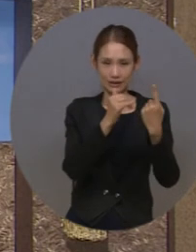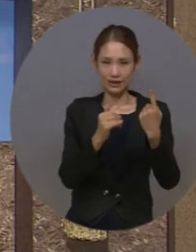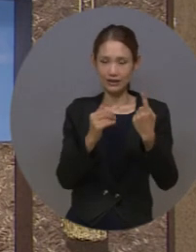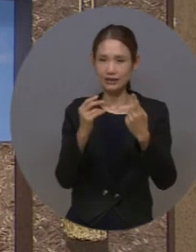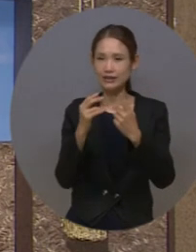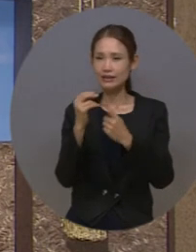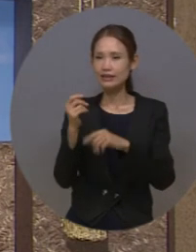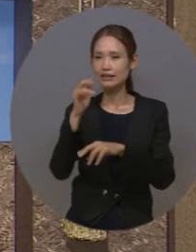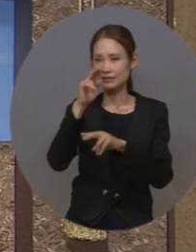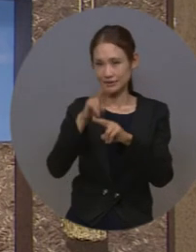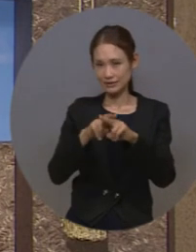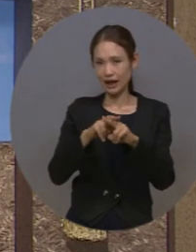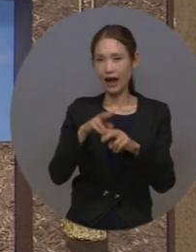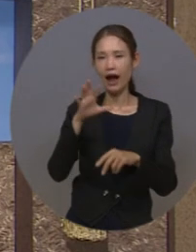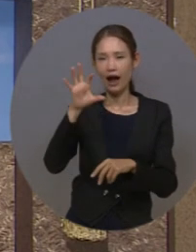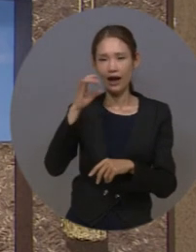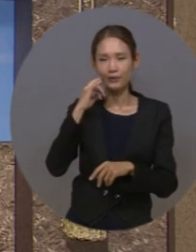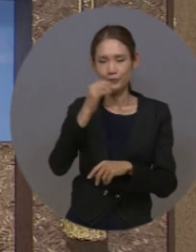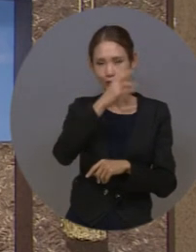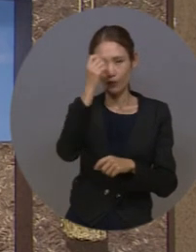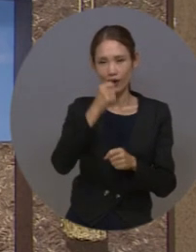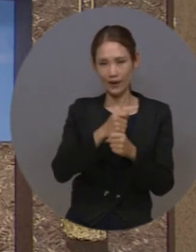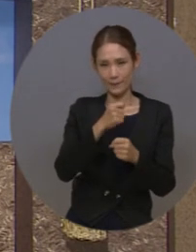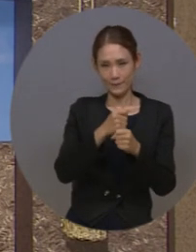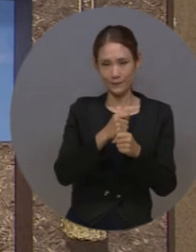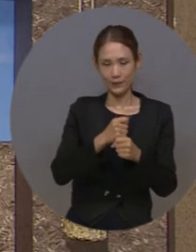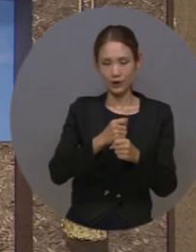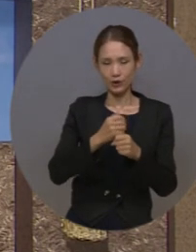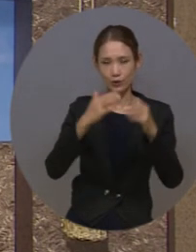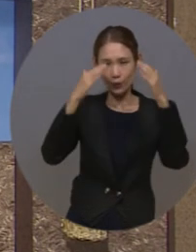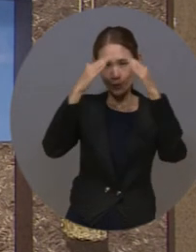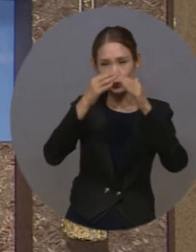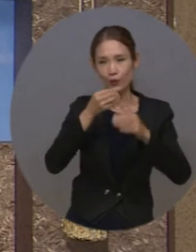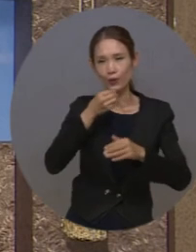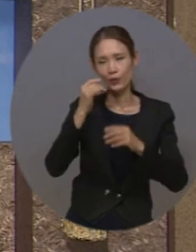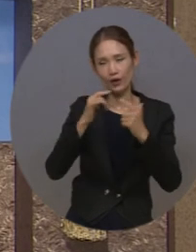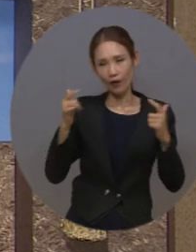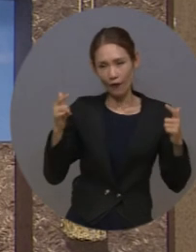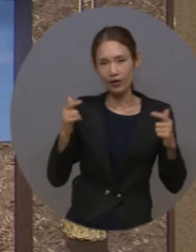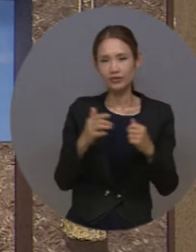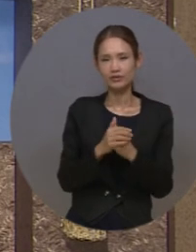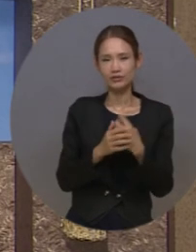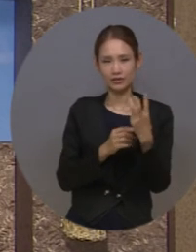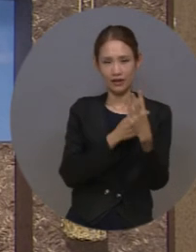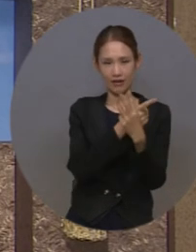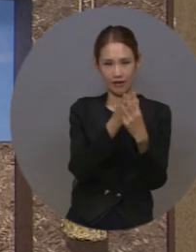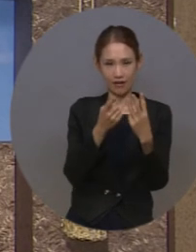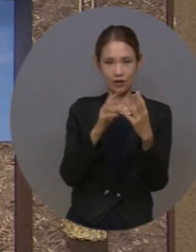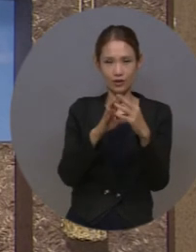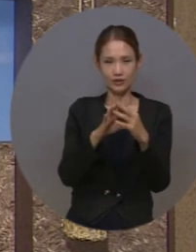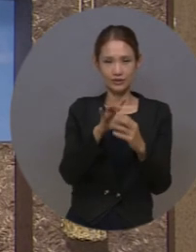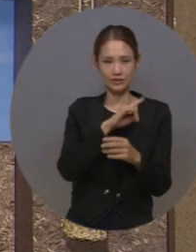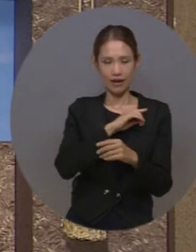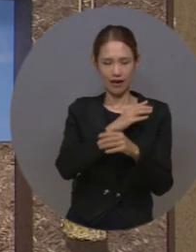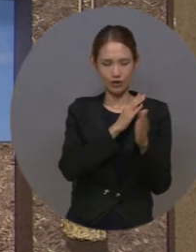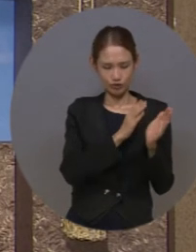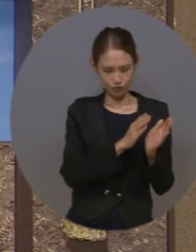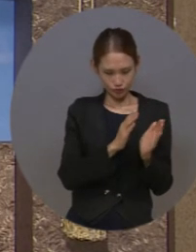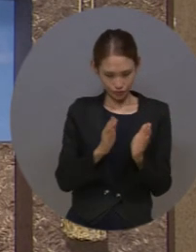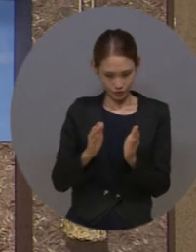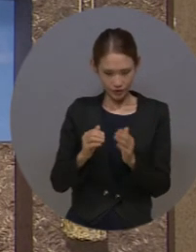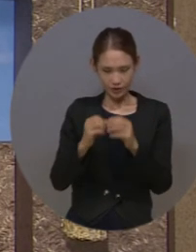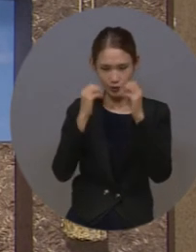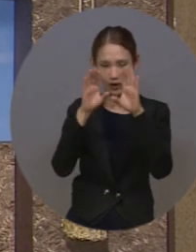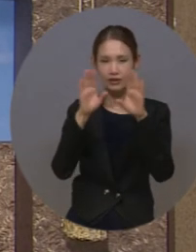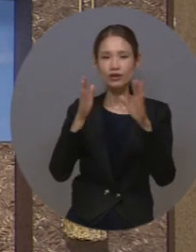갖기, 아름다운 화장실 가꾸기, 홈스테이 이 세 가지를 통해서 가장 준비 잘 된 그 개최